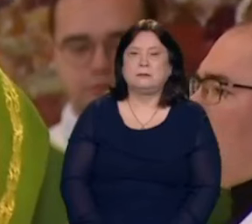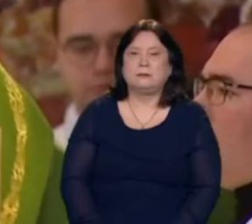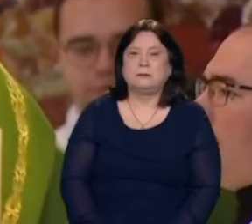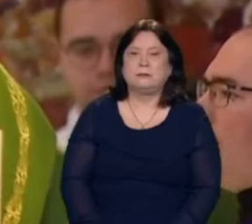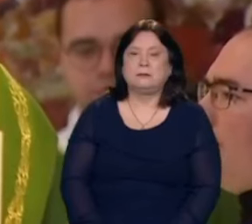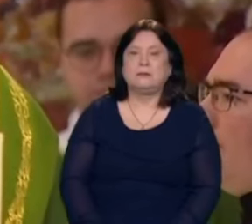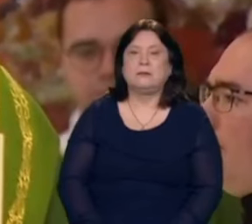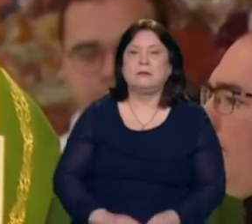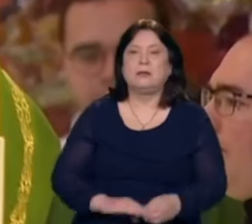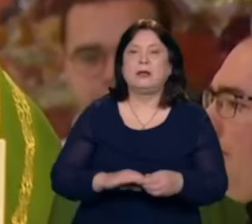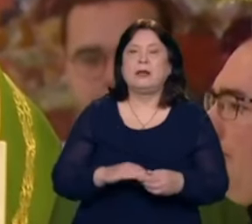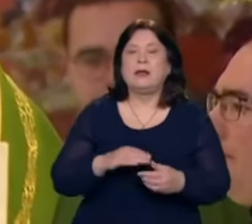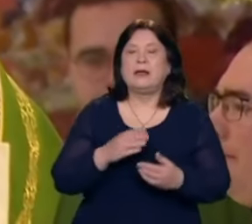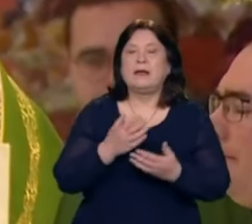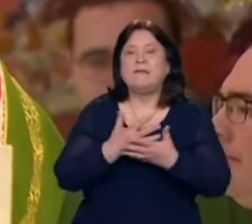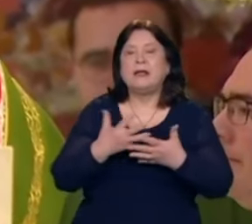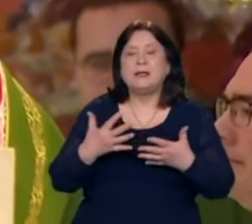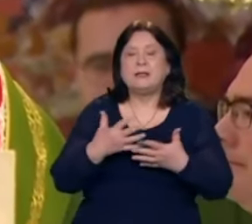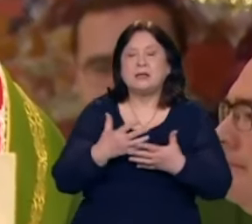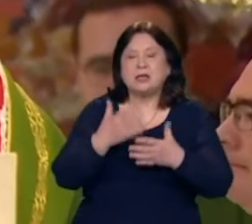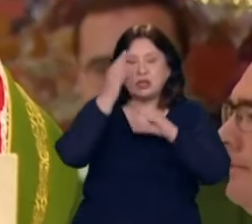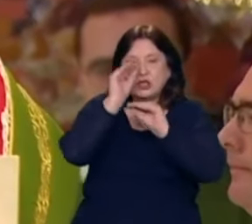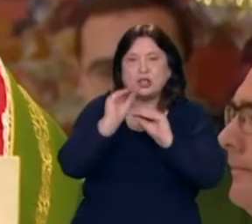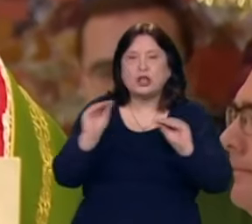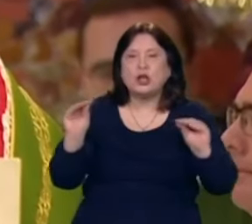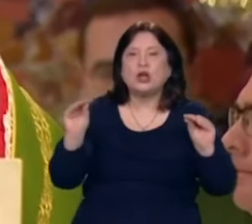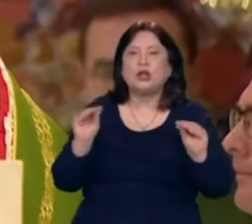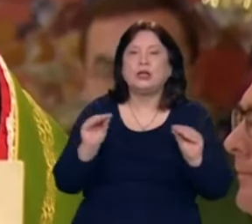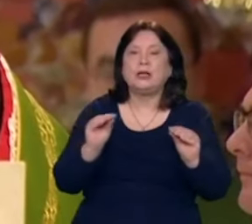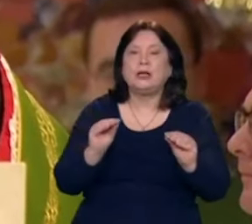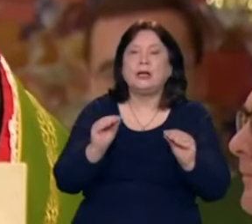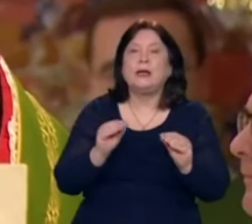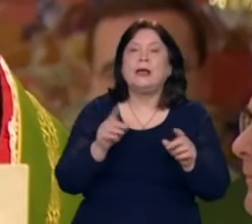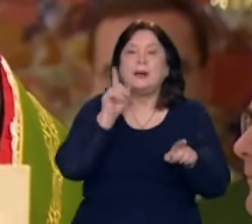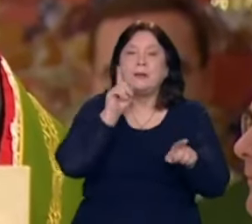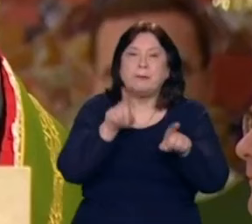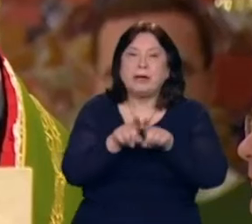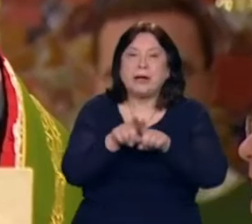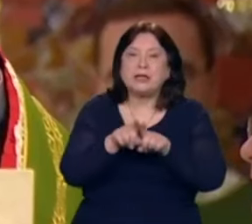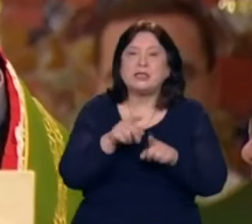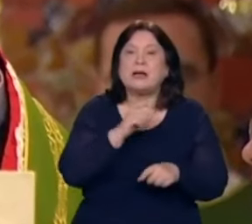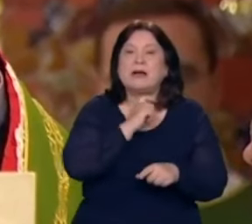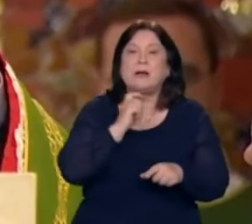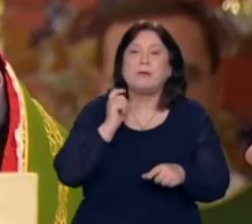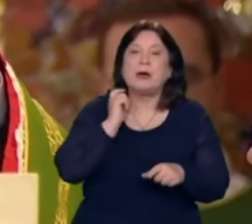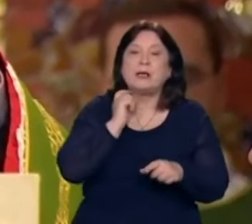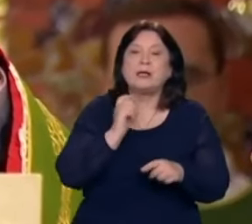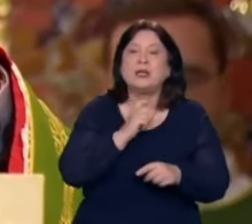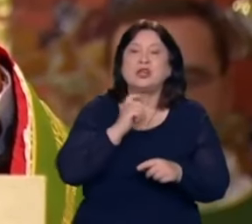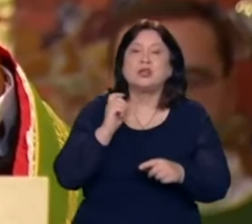wielce czod drodzy bracia w kapłaństwie z ks